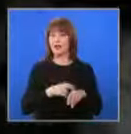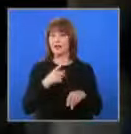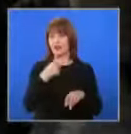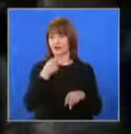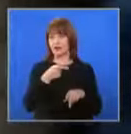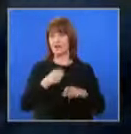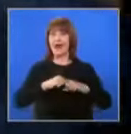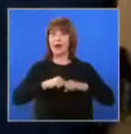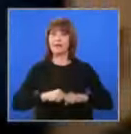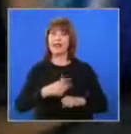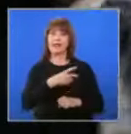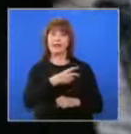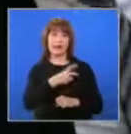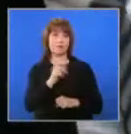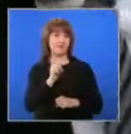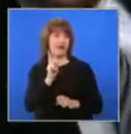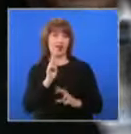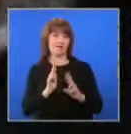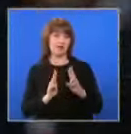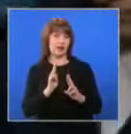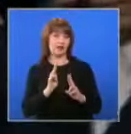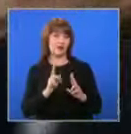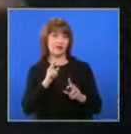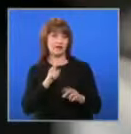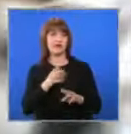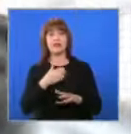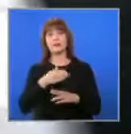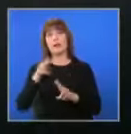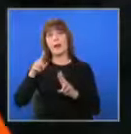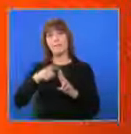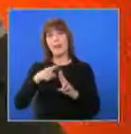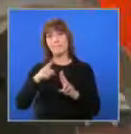е кабинет на ГЕРБ, който не е съгласуван с ППДБ.